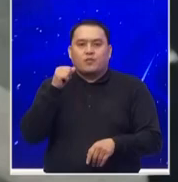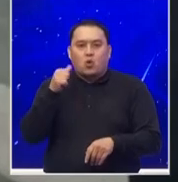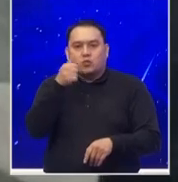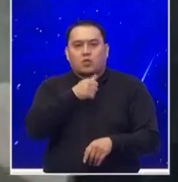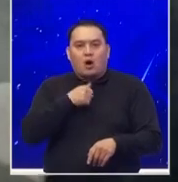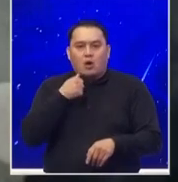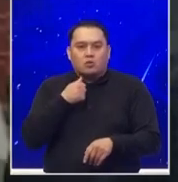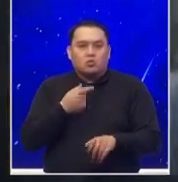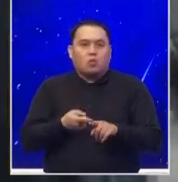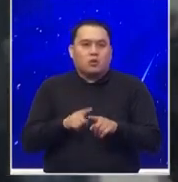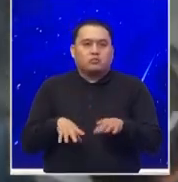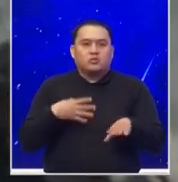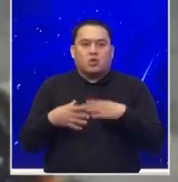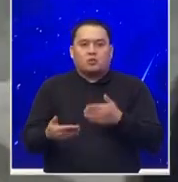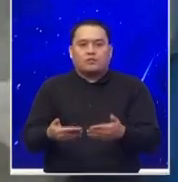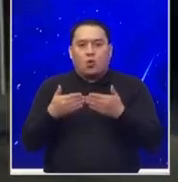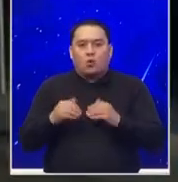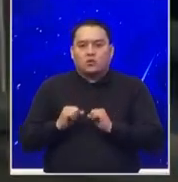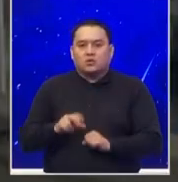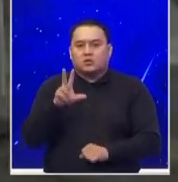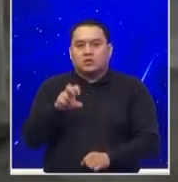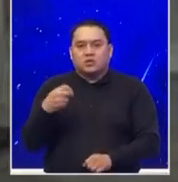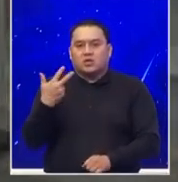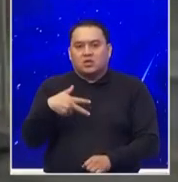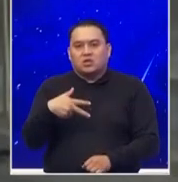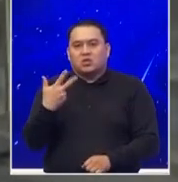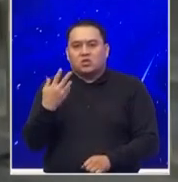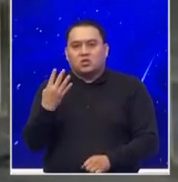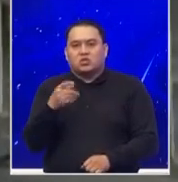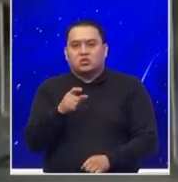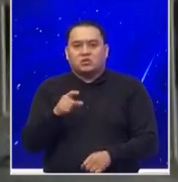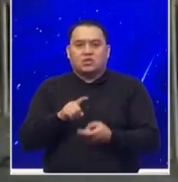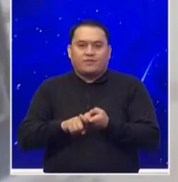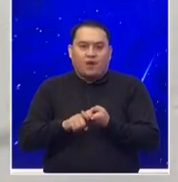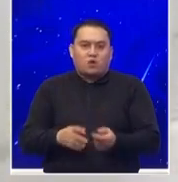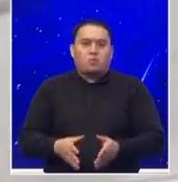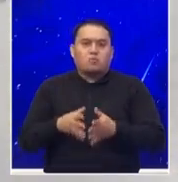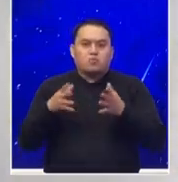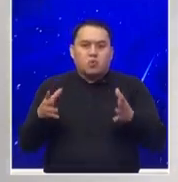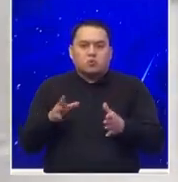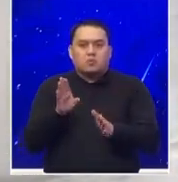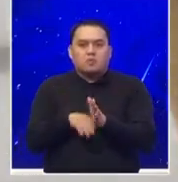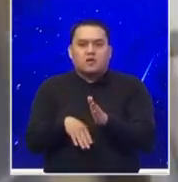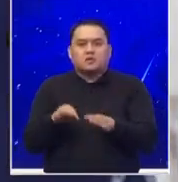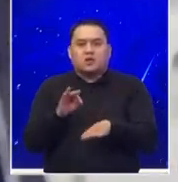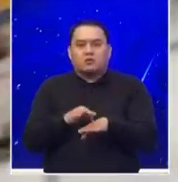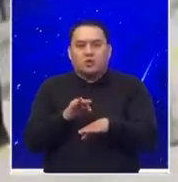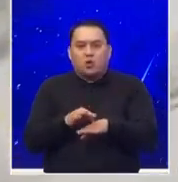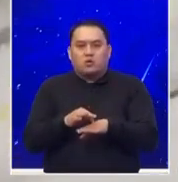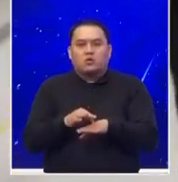не прошли даром. В городе выявлены 334 носителя вируса, большинство бессимптомные.